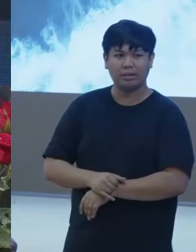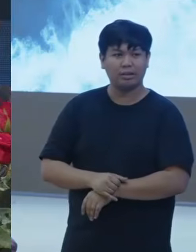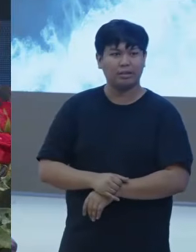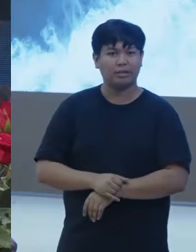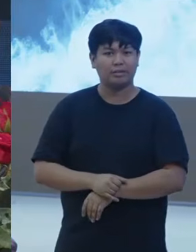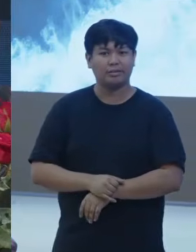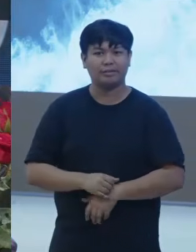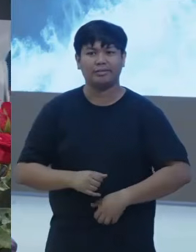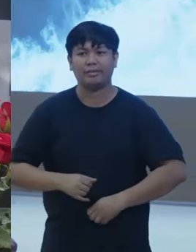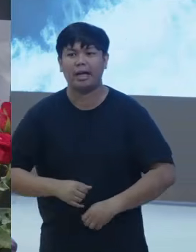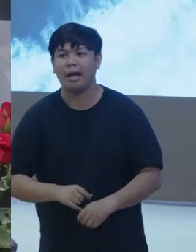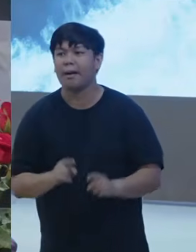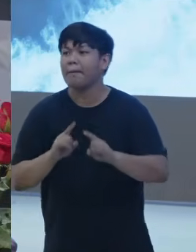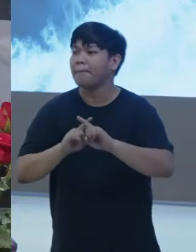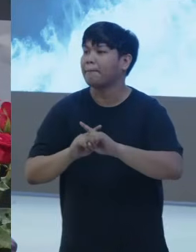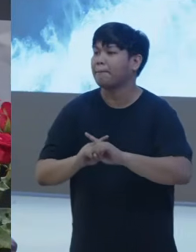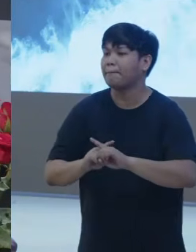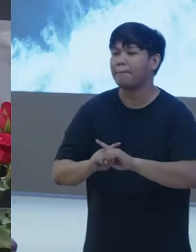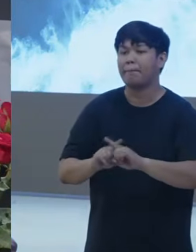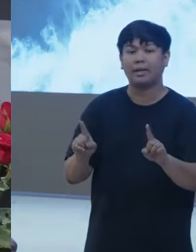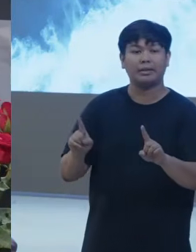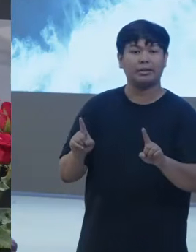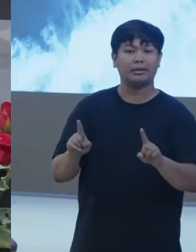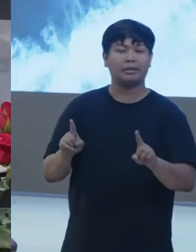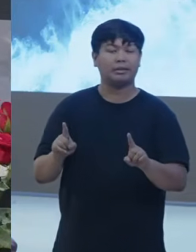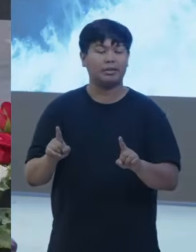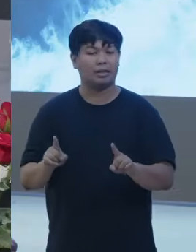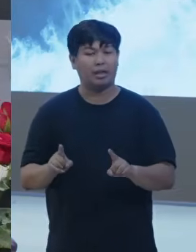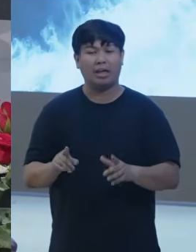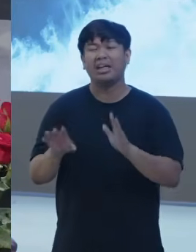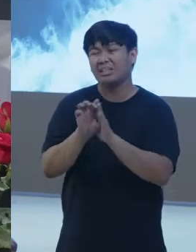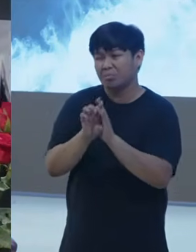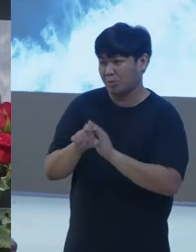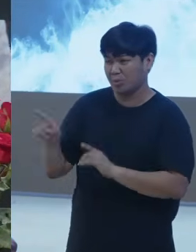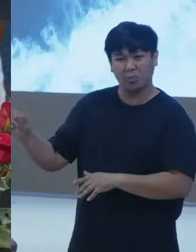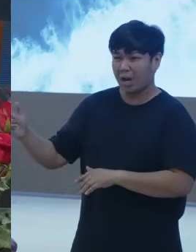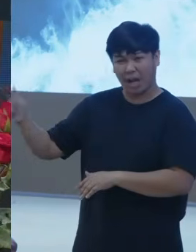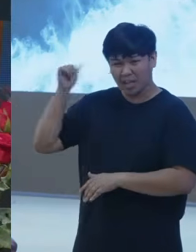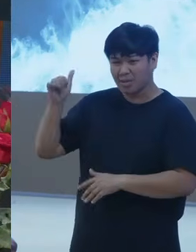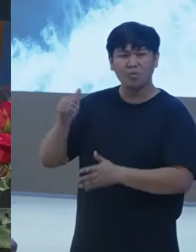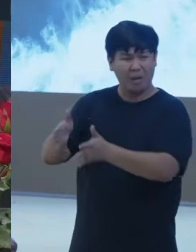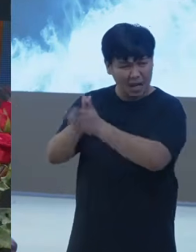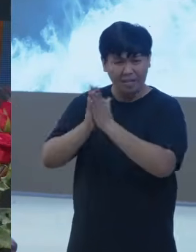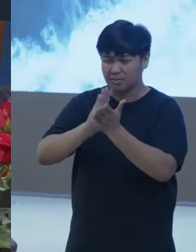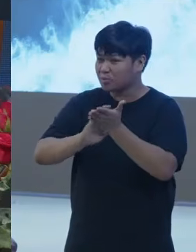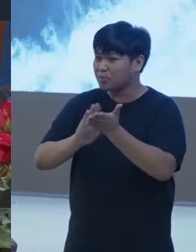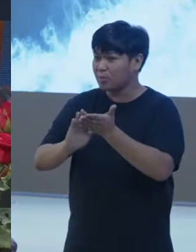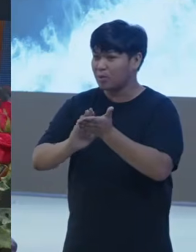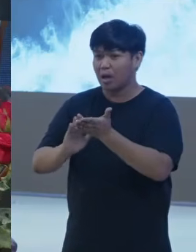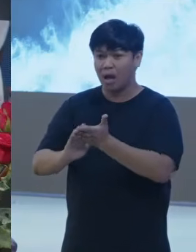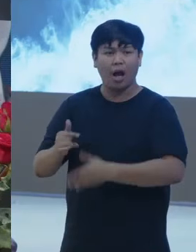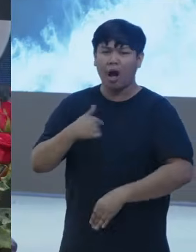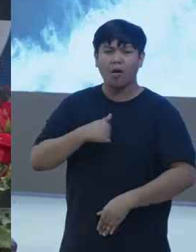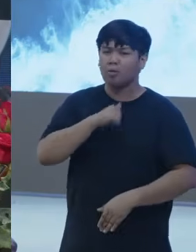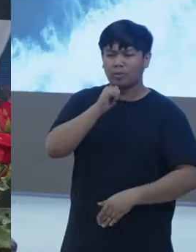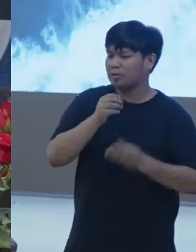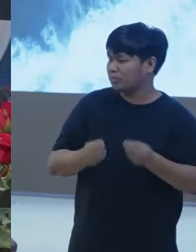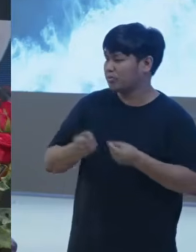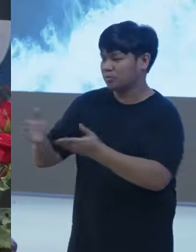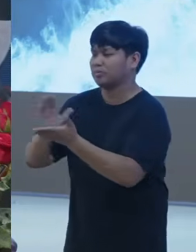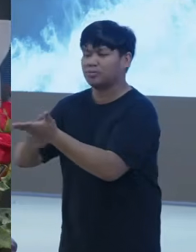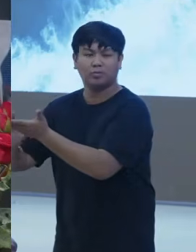Pero pastor, hindi siya humihingi ng tawad sa akin. So hindi ko rin siya